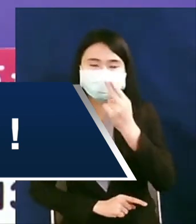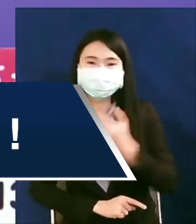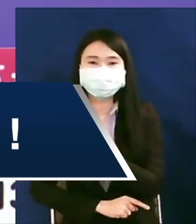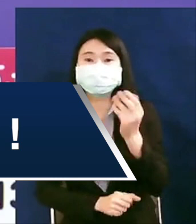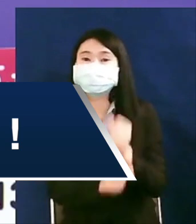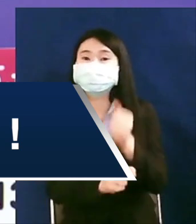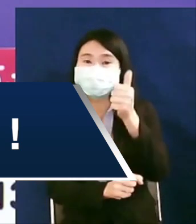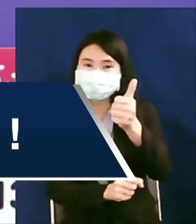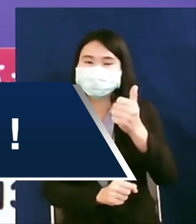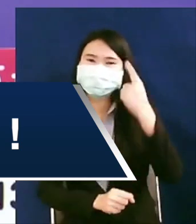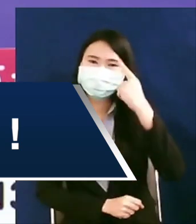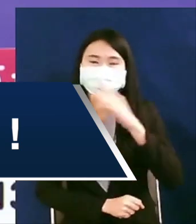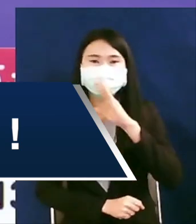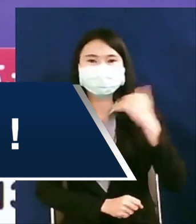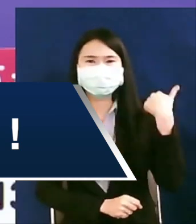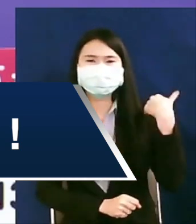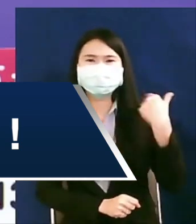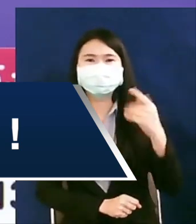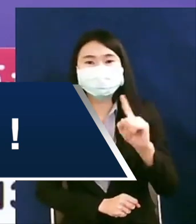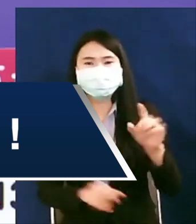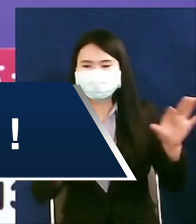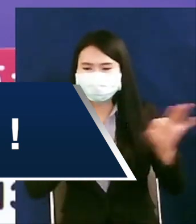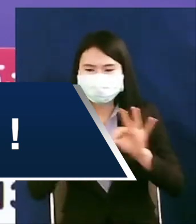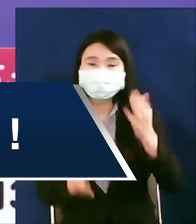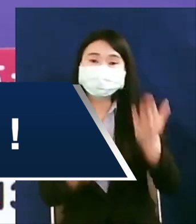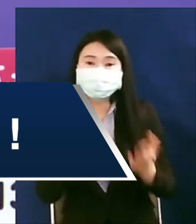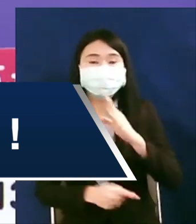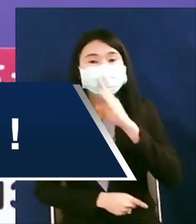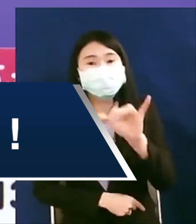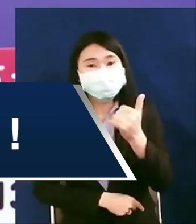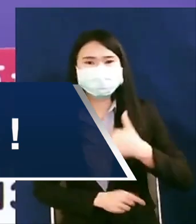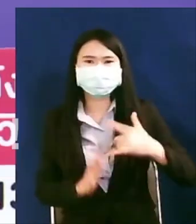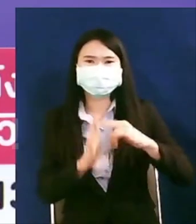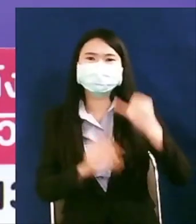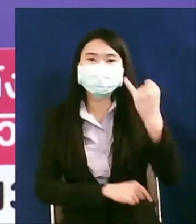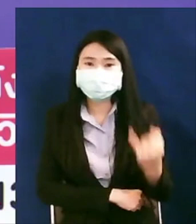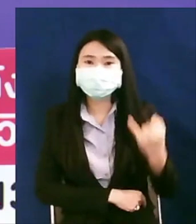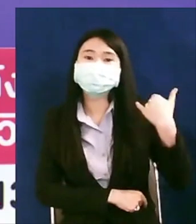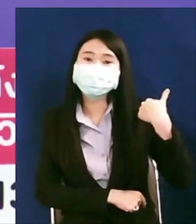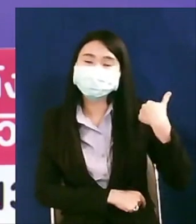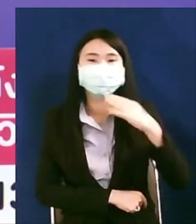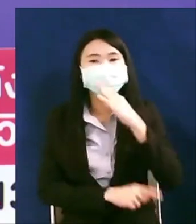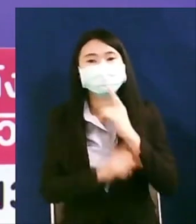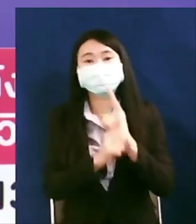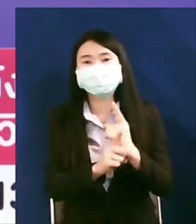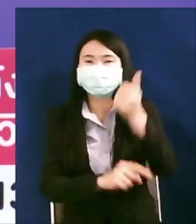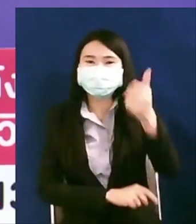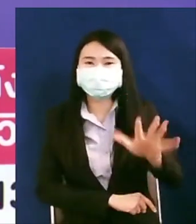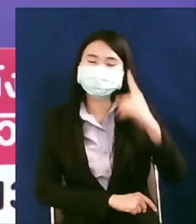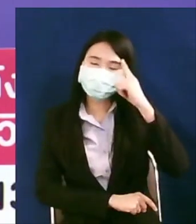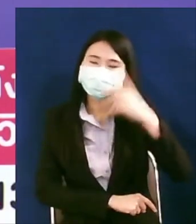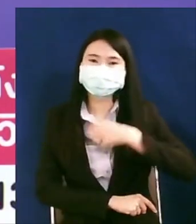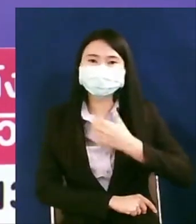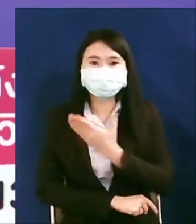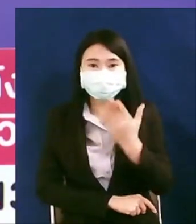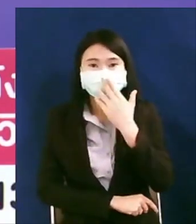ะครับแต่เราก็จะเห็นว่ามีสูตรที่เป็นทางเลือกบางท่านอาจจะมีประวัติแพ้นะครับที่อาจจะใช้ตามสูตรนั้นไม่ได้ก็สามารถที่จะมีท